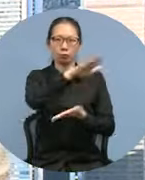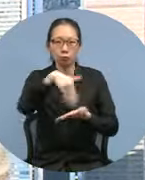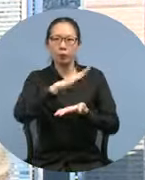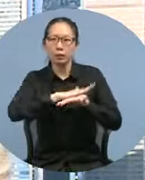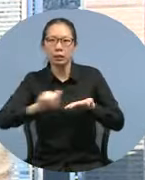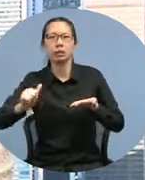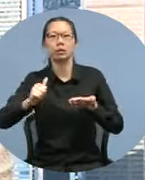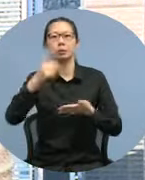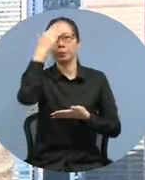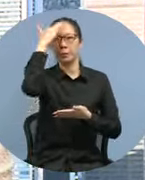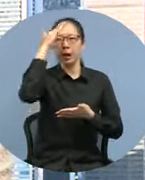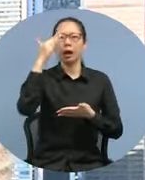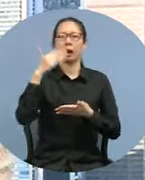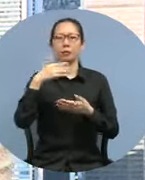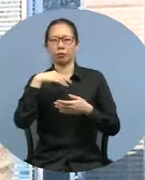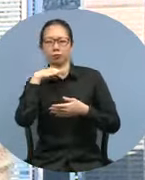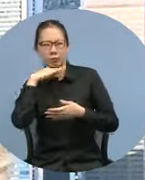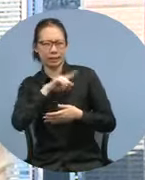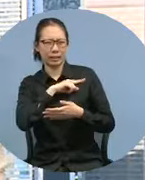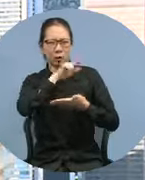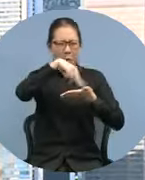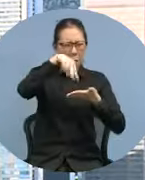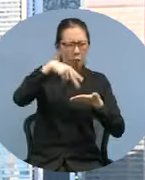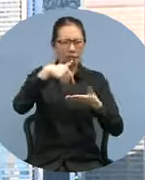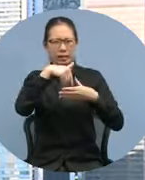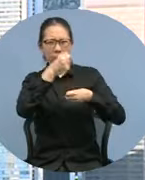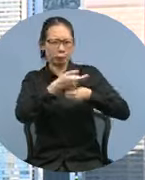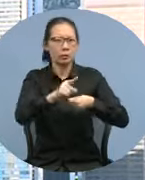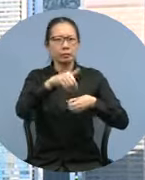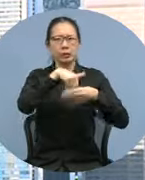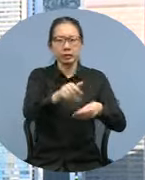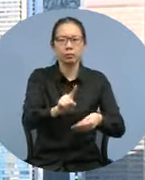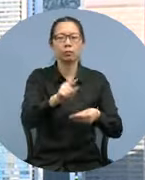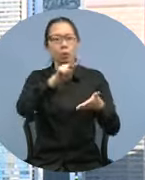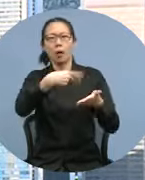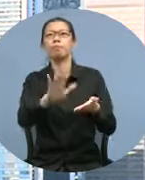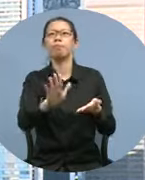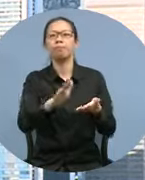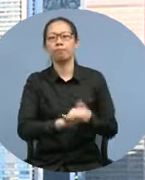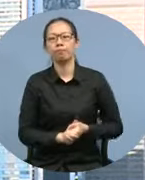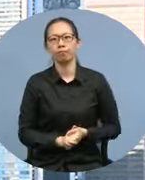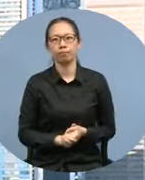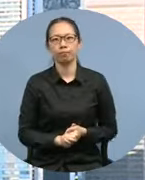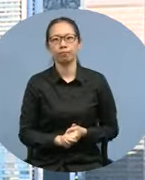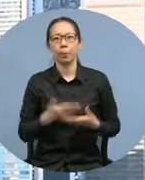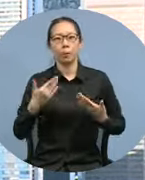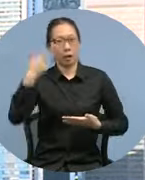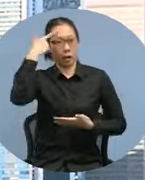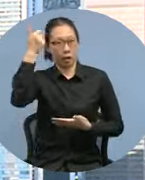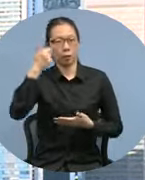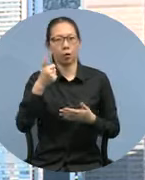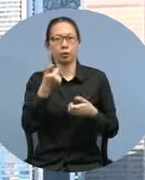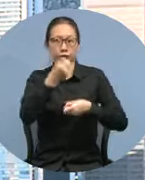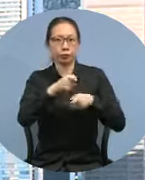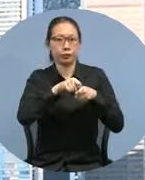找究竟你怎樣做，怎樣去申請，怎樣做。所以我相信我也希望這套實施細則